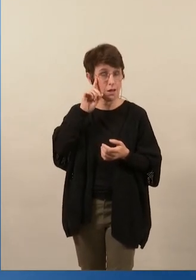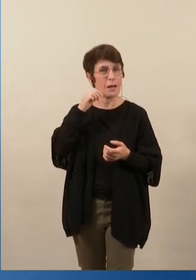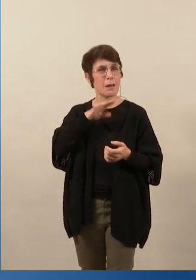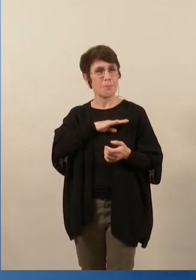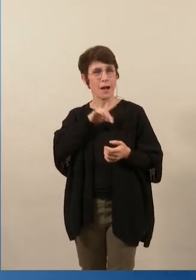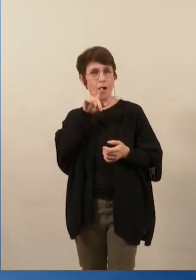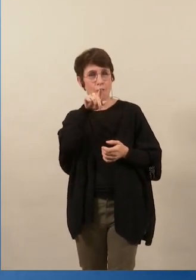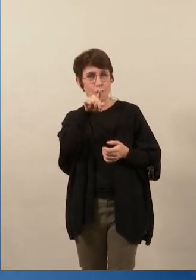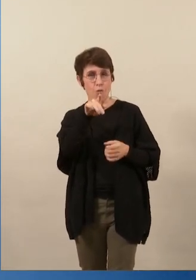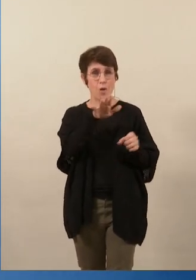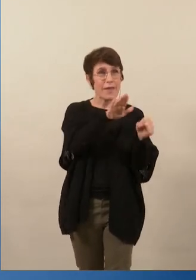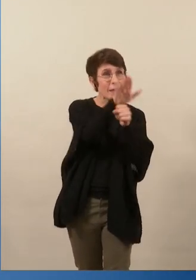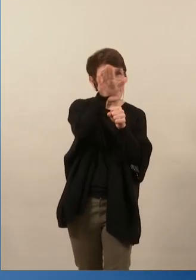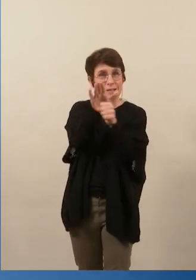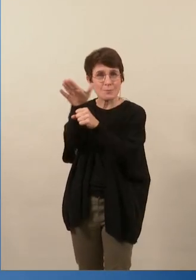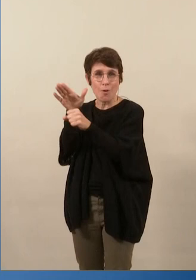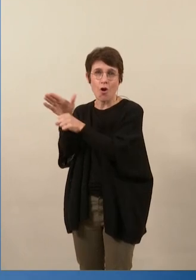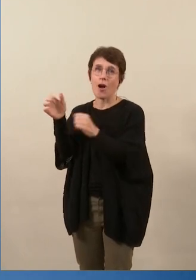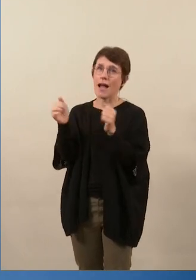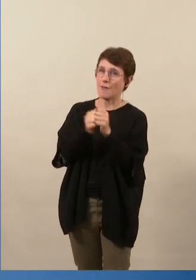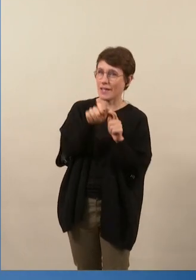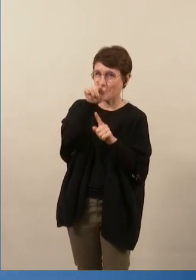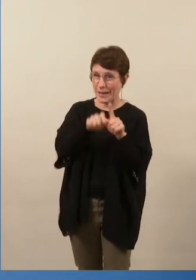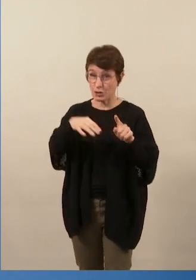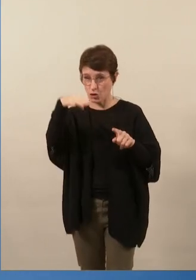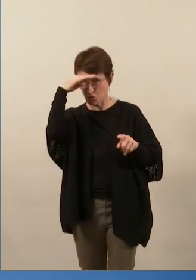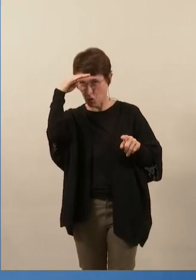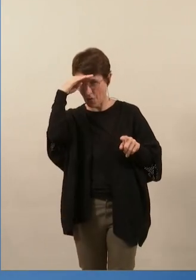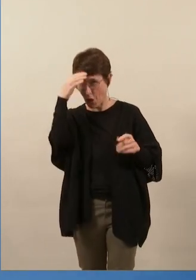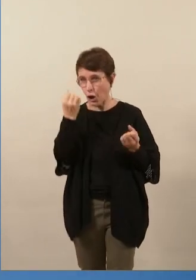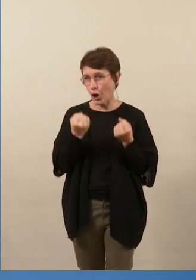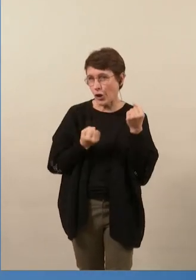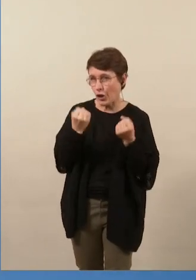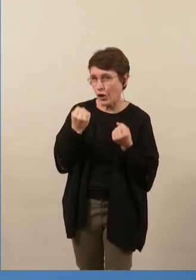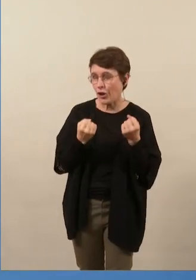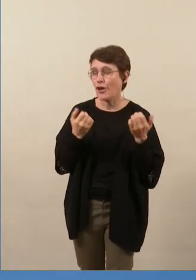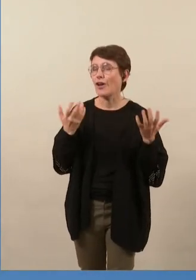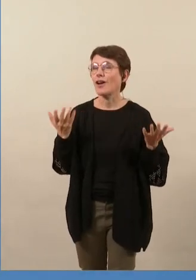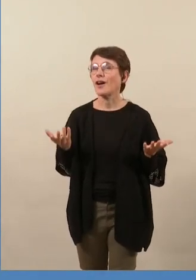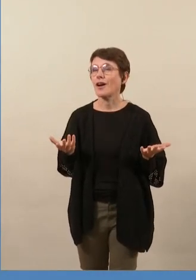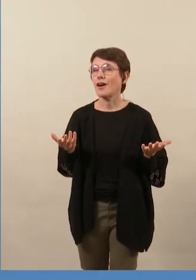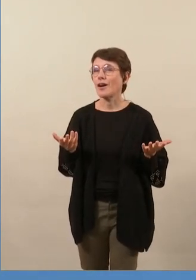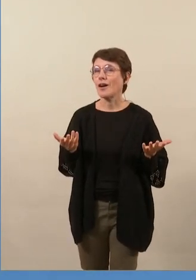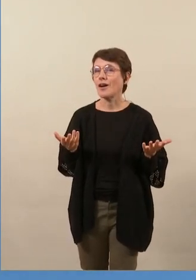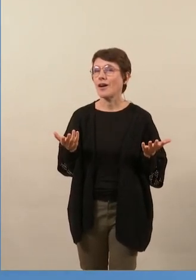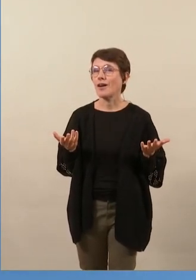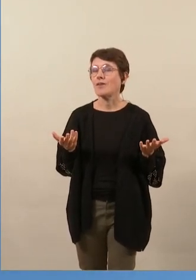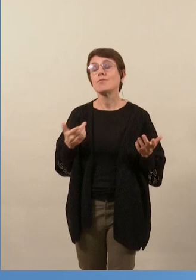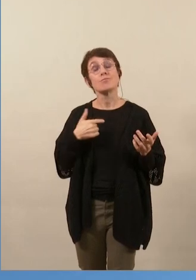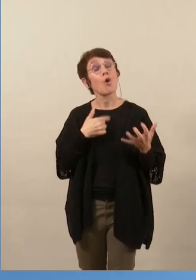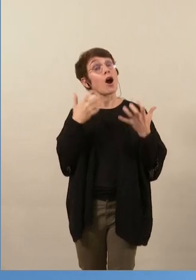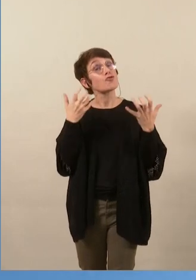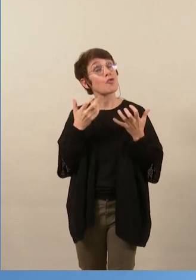nombreux déplacements avec le chauff ur votre chauffeur alors il y aura une délibération sur laquelle on y reviendra je voudrais juste quand même que les Grenoblois en ai